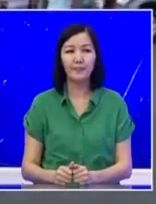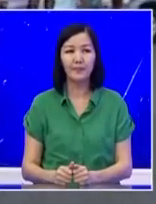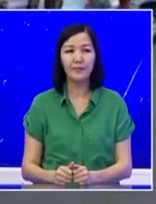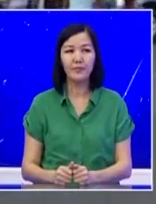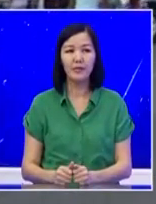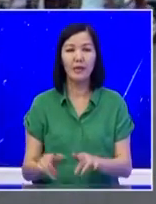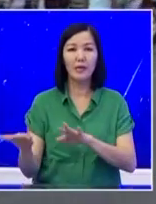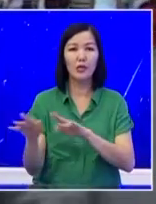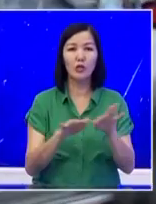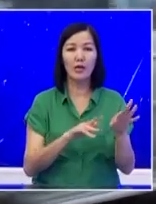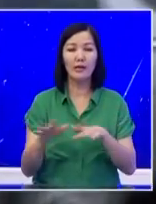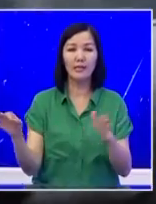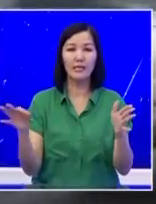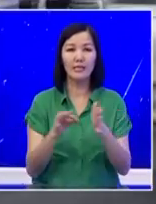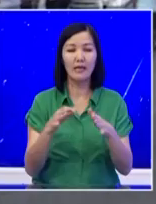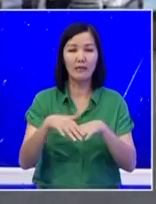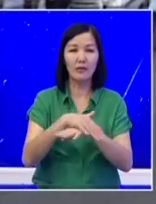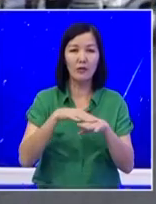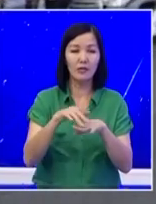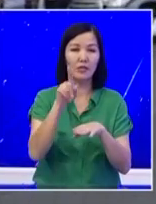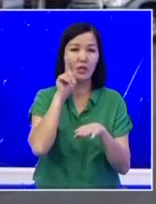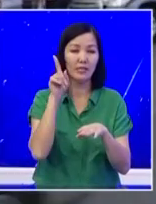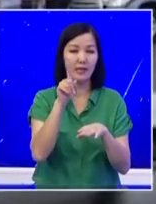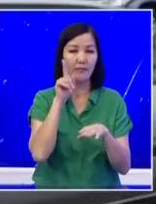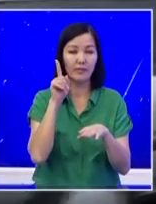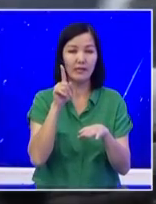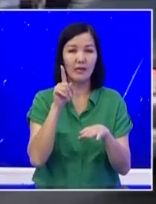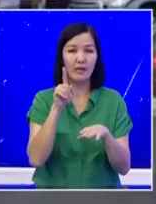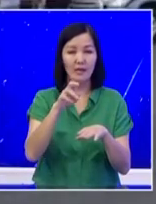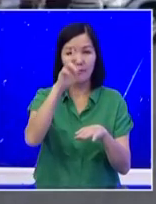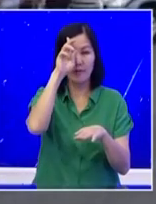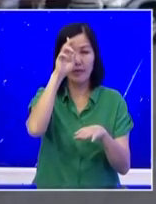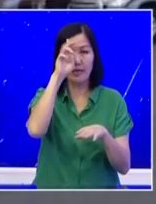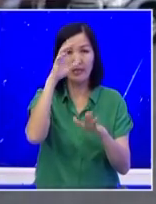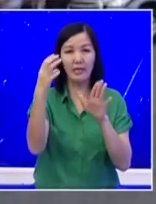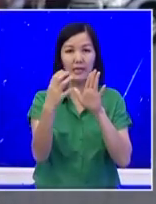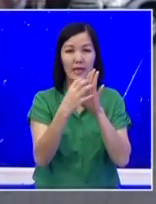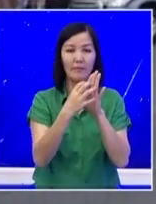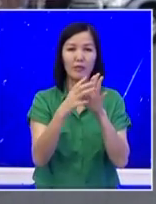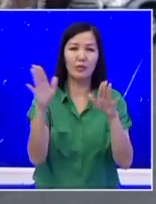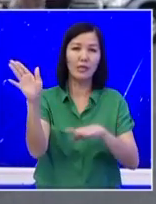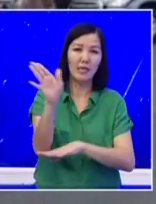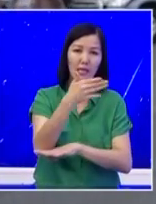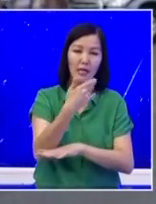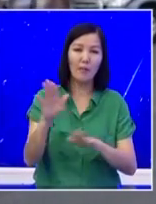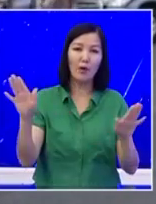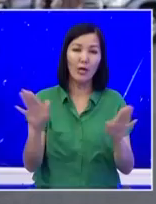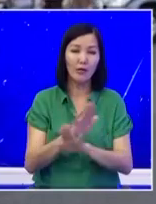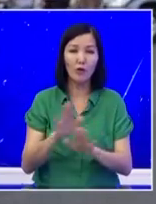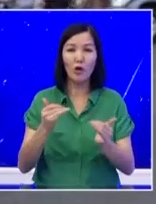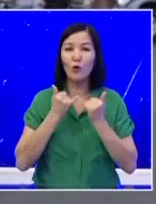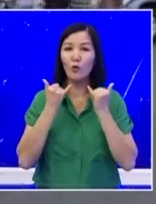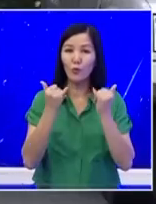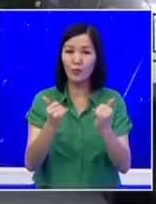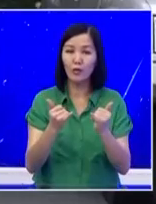Бұл шараның мақсаты осы тұрғындарымыз, жастарымыз мемлекеттік рәміздерге құрметпен қарау, соны